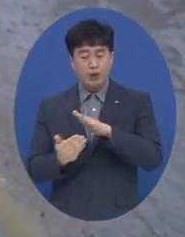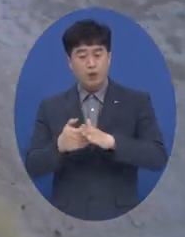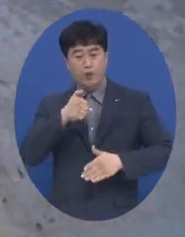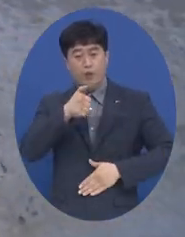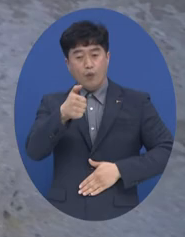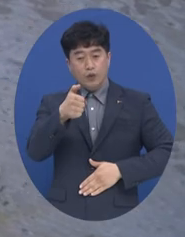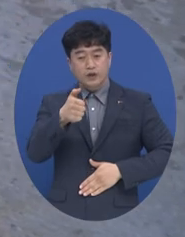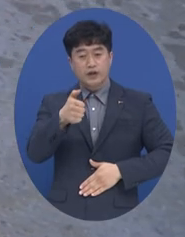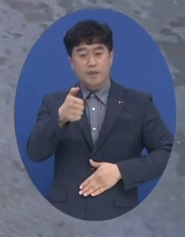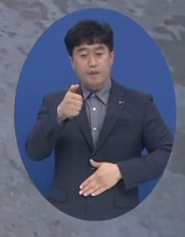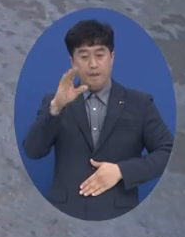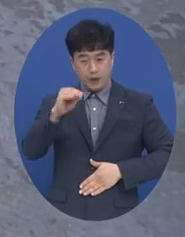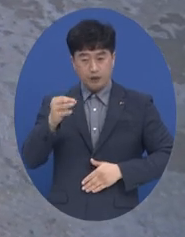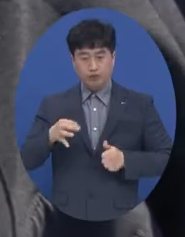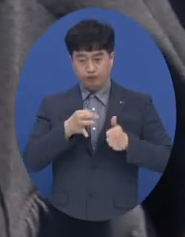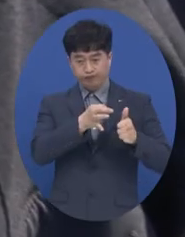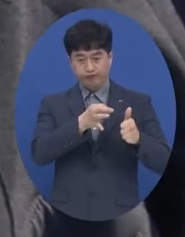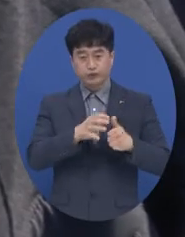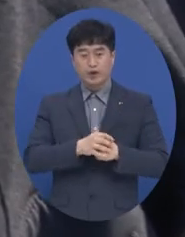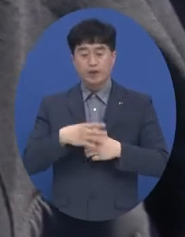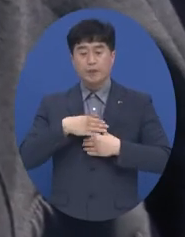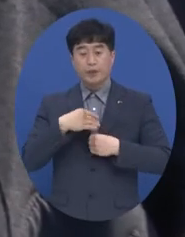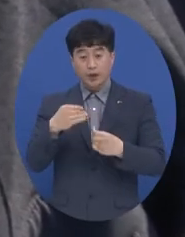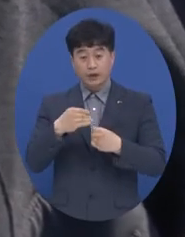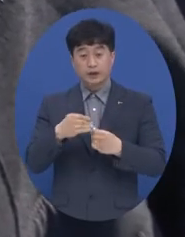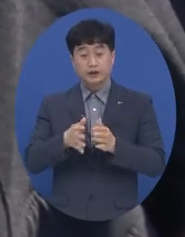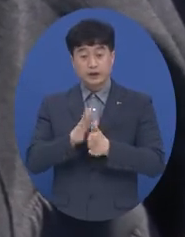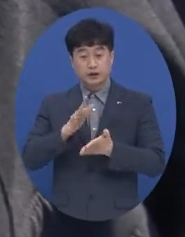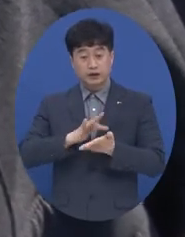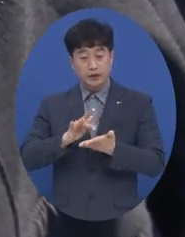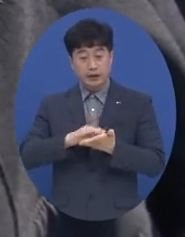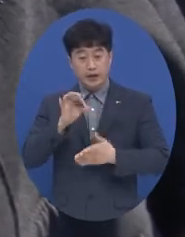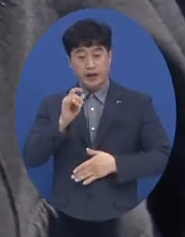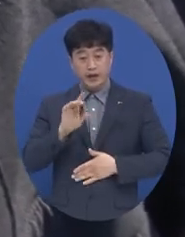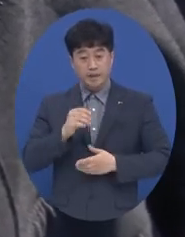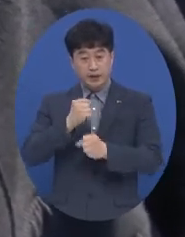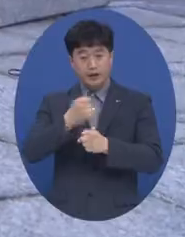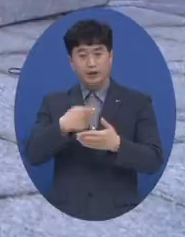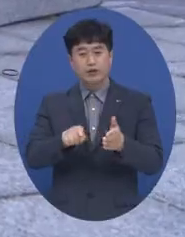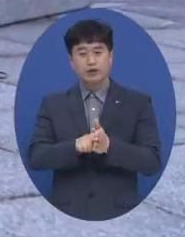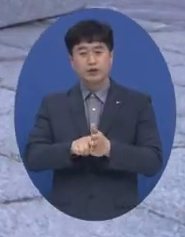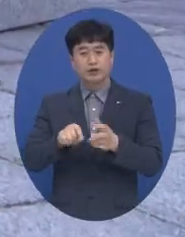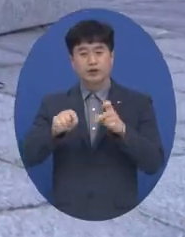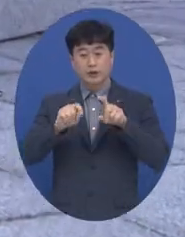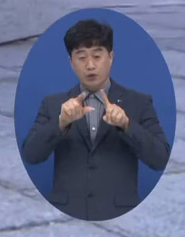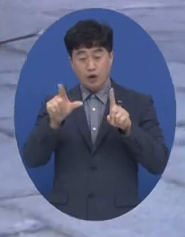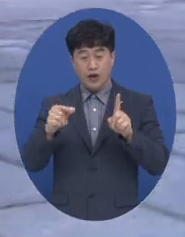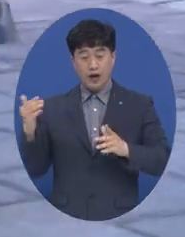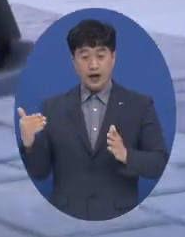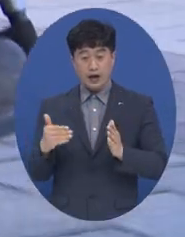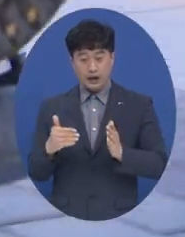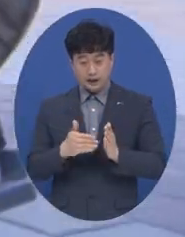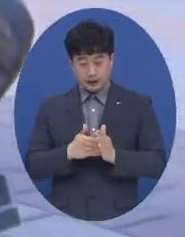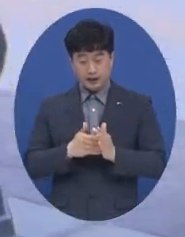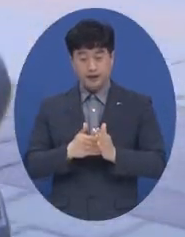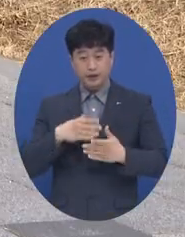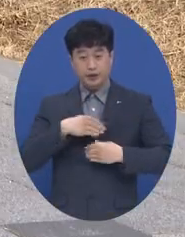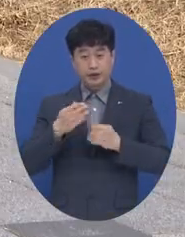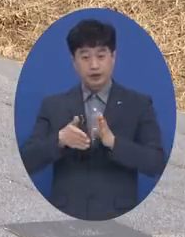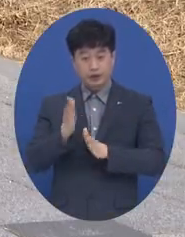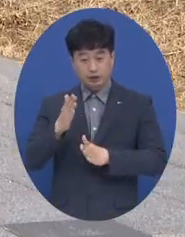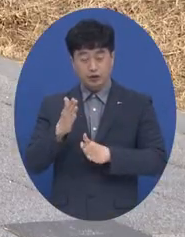50만원 을 지원합니다 편의시설 스마트 앱 개발을 위해 오는 11월까지 편의시설 설치 현황 조사와